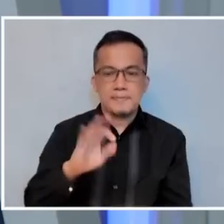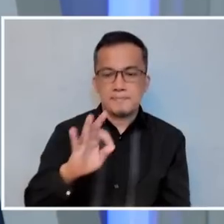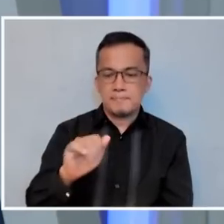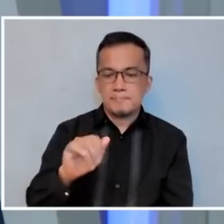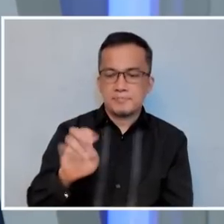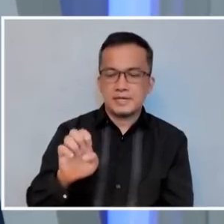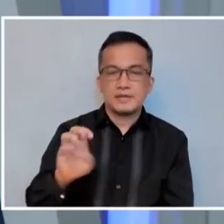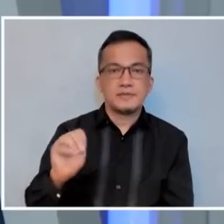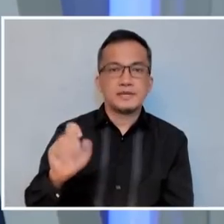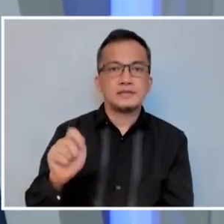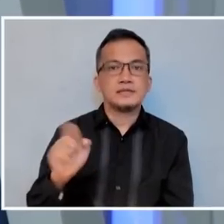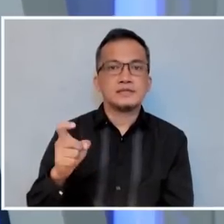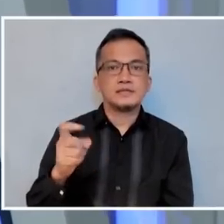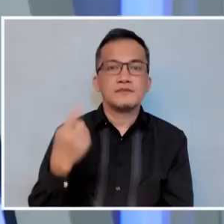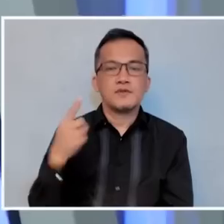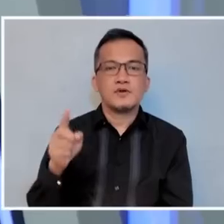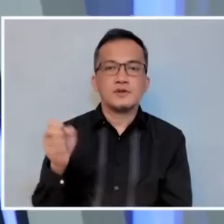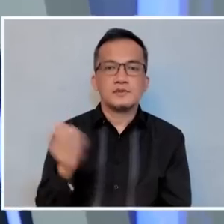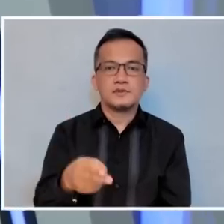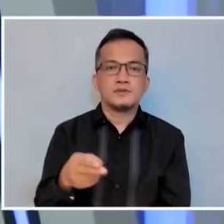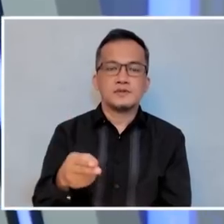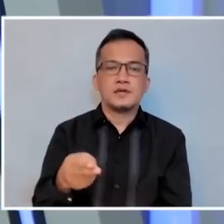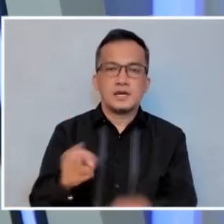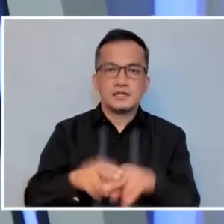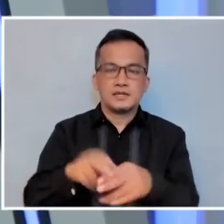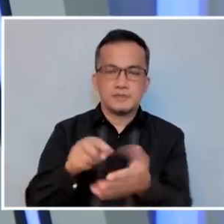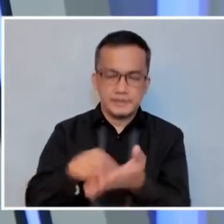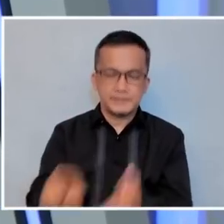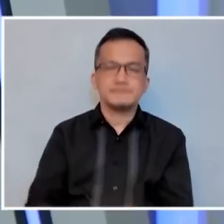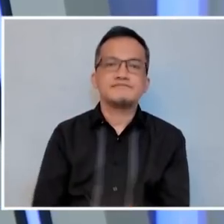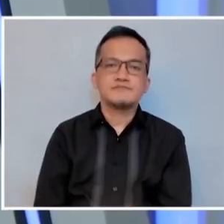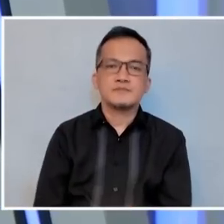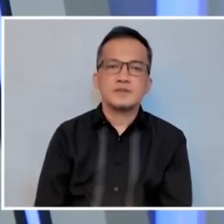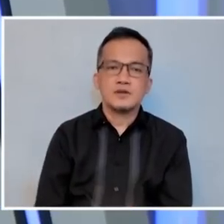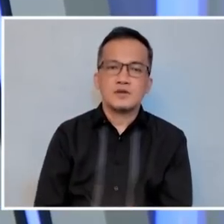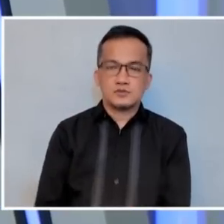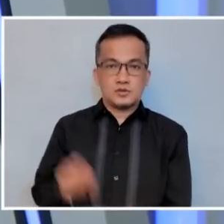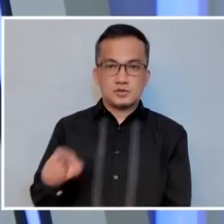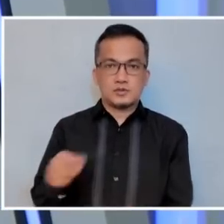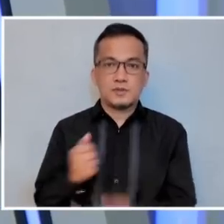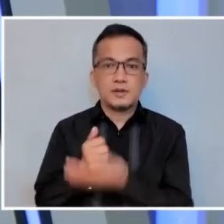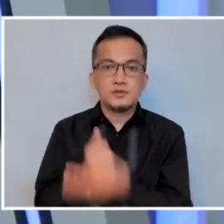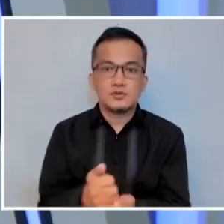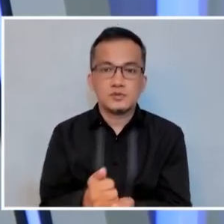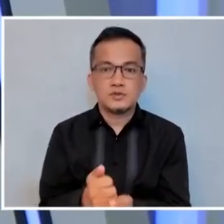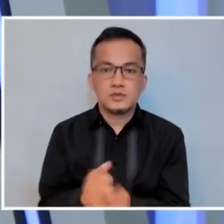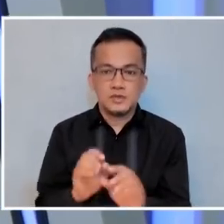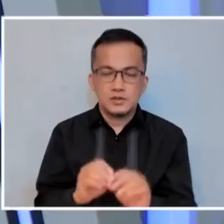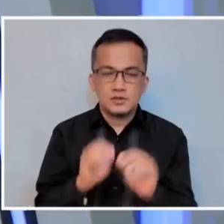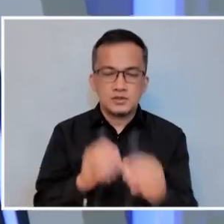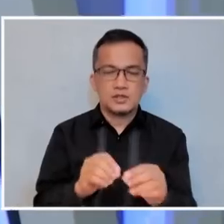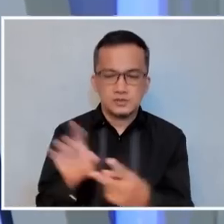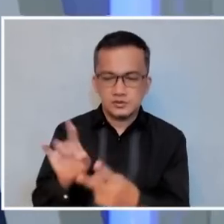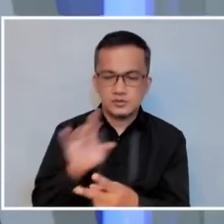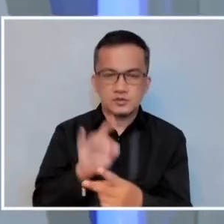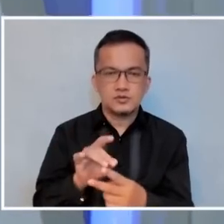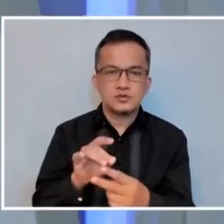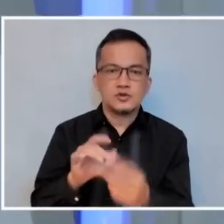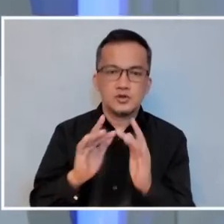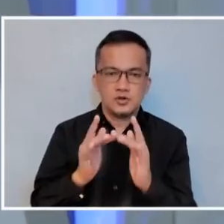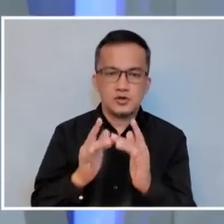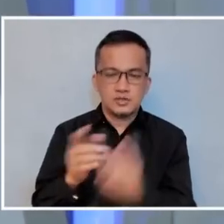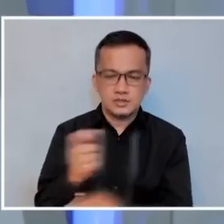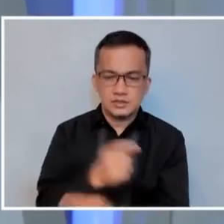taripa para sa pagpapatupad ng taas singil. Kaya po naman para daw makatulong, naglagay ng opsyon na online transactions